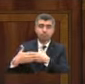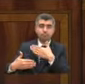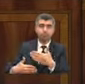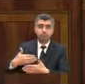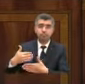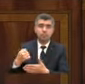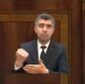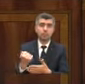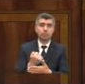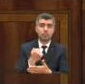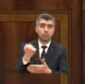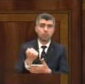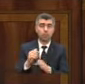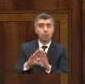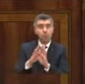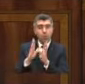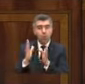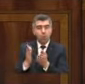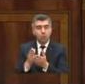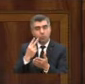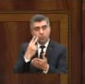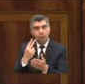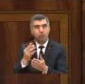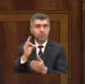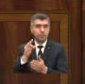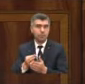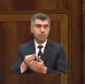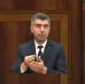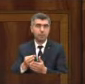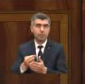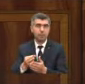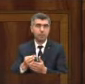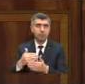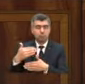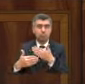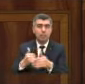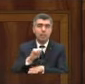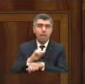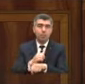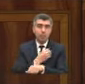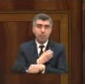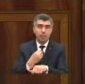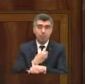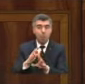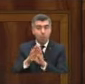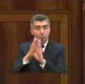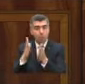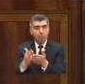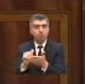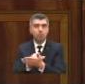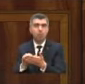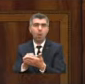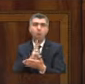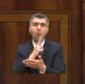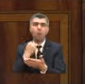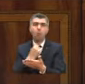كلها واحد المعطيات خصنا ناخذها بعين الاعتبار السيد رئيس الحكومه باش نجحوا هذا الوصل الكبير اللي